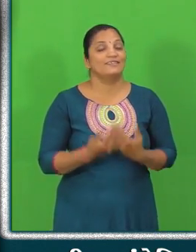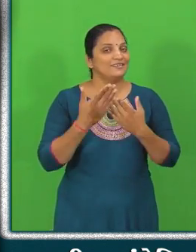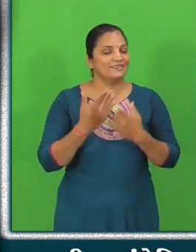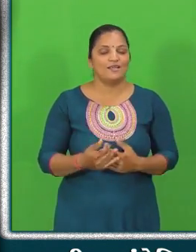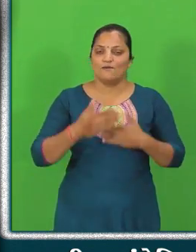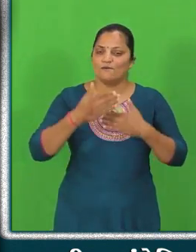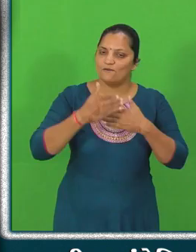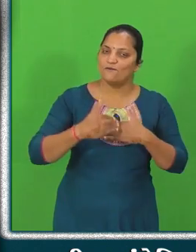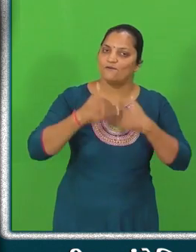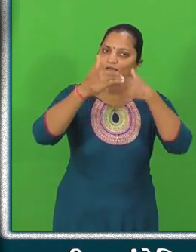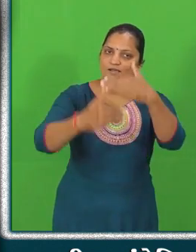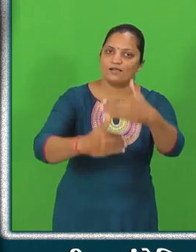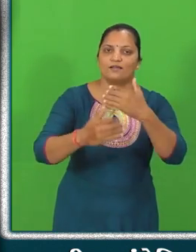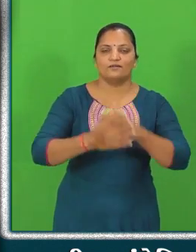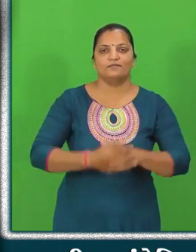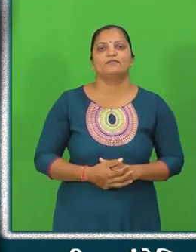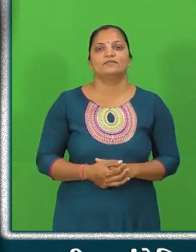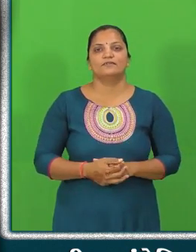સારું ચલો હવે આપણે આગળ વધીએ.